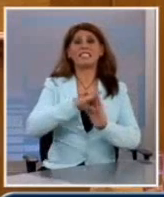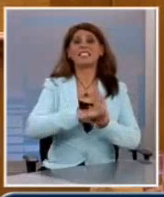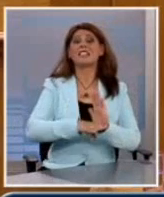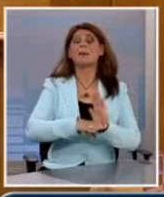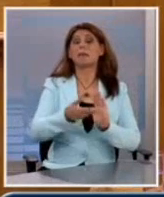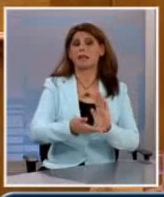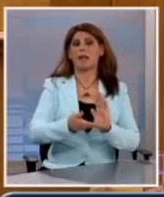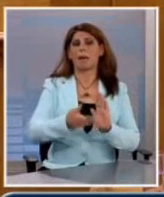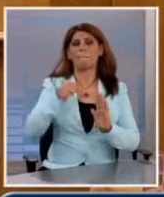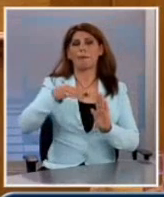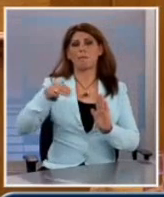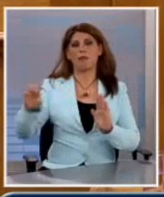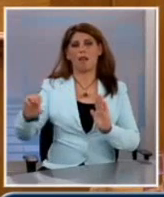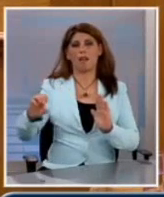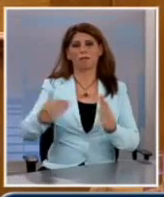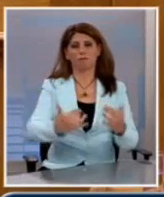ενημέρωσης εναντίον μας.